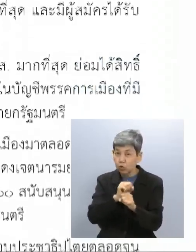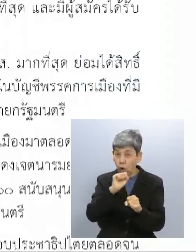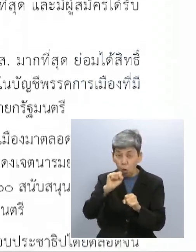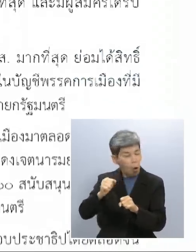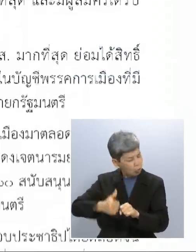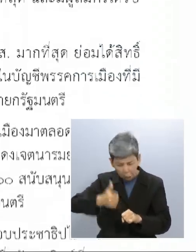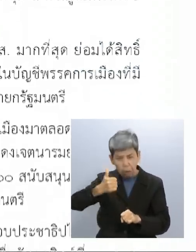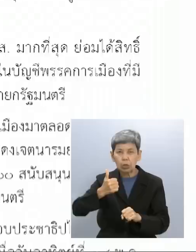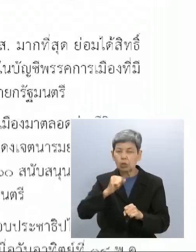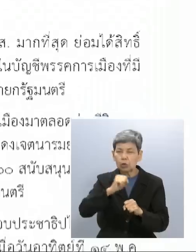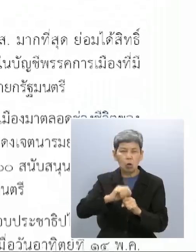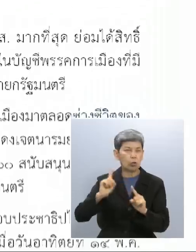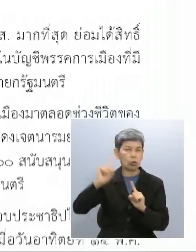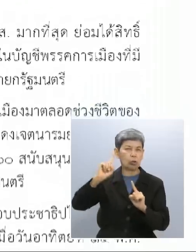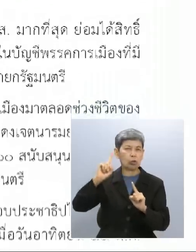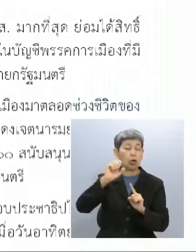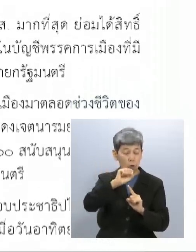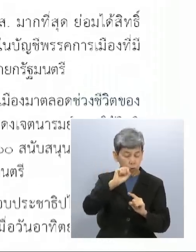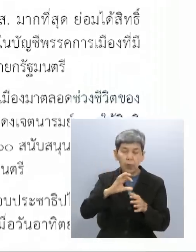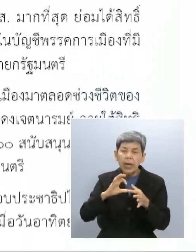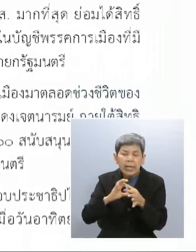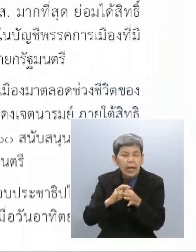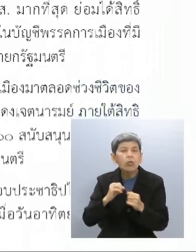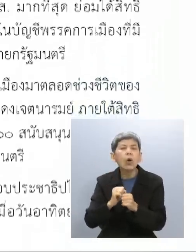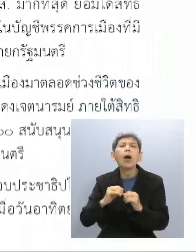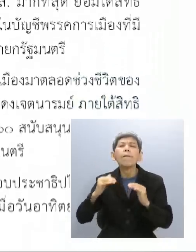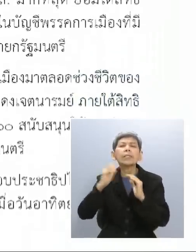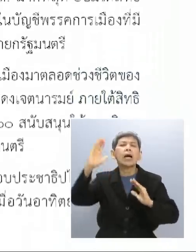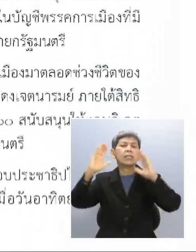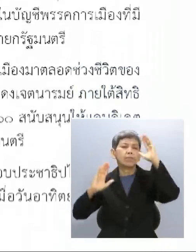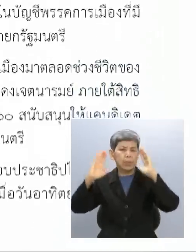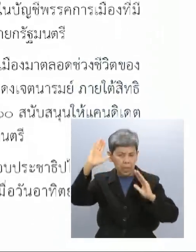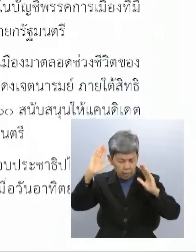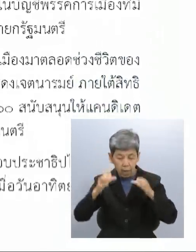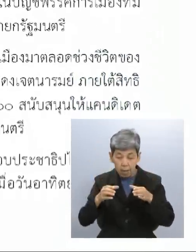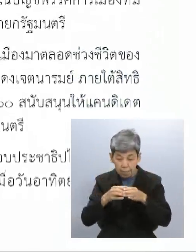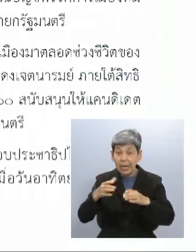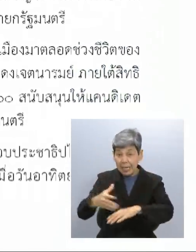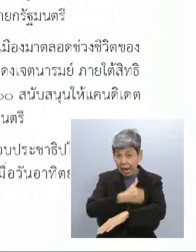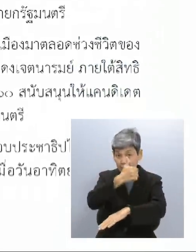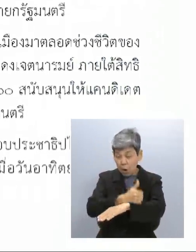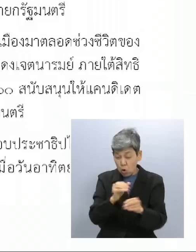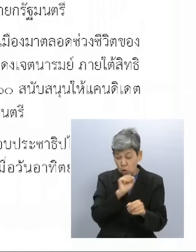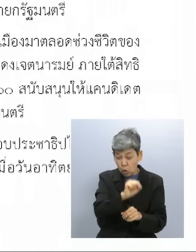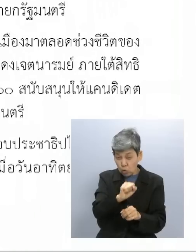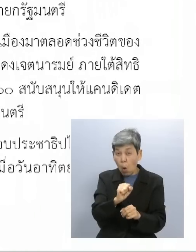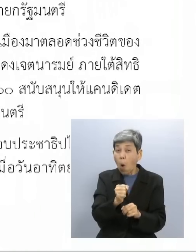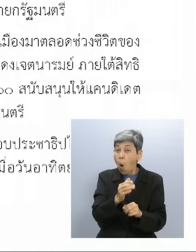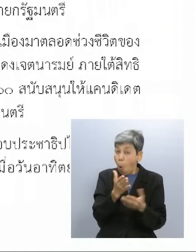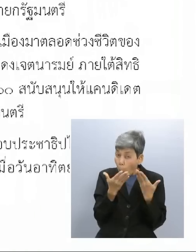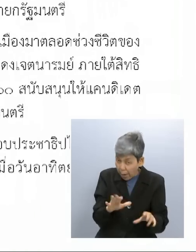สสมากที่สุดเป็นอันดับ 1ตามครรลองแห่งหลักการประชาธิปไตยพรรคการเมืองที่มีจำนวนส.สมากที่สุด